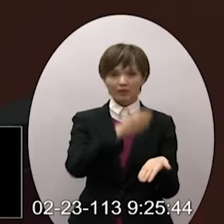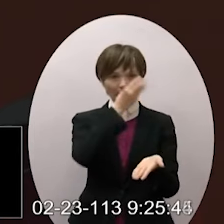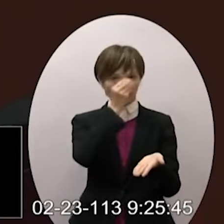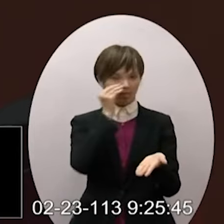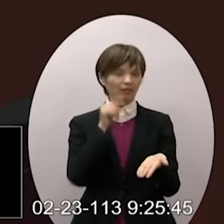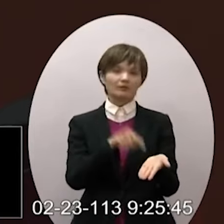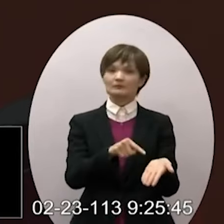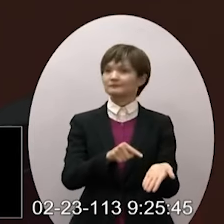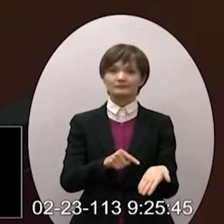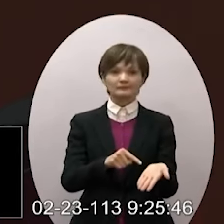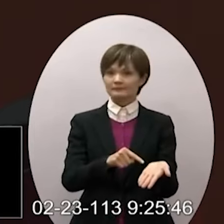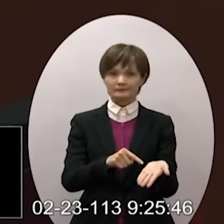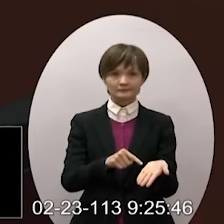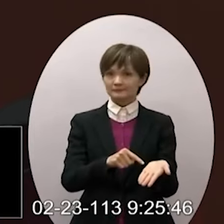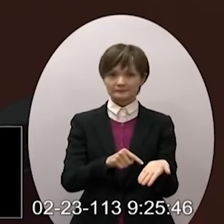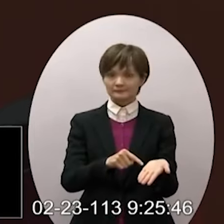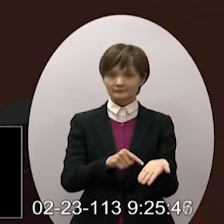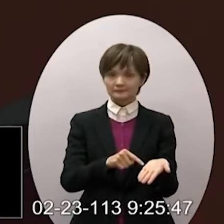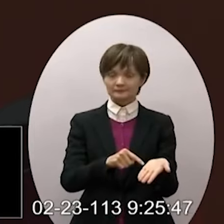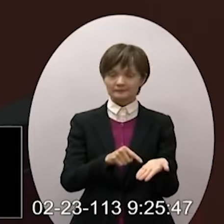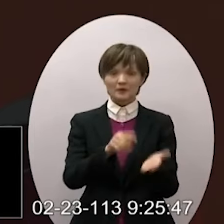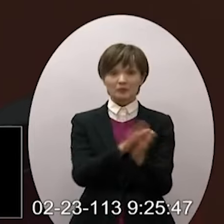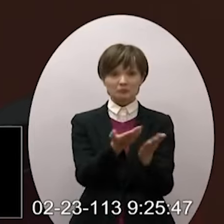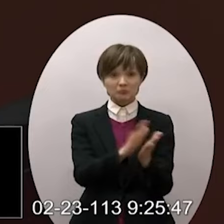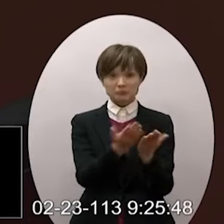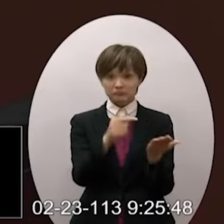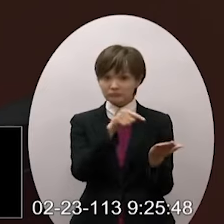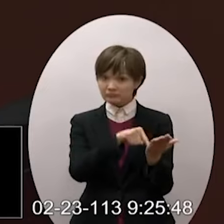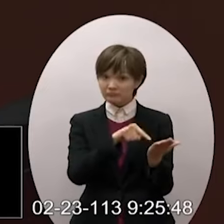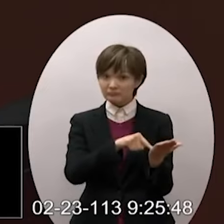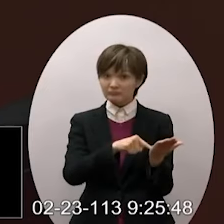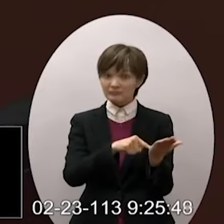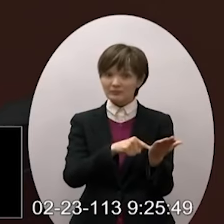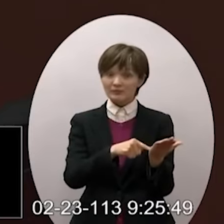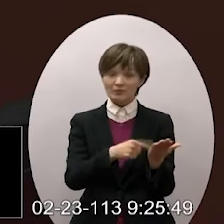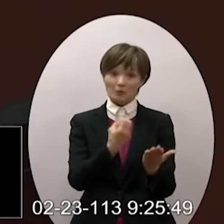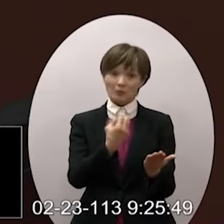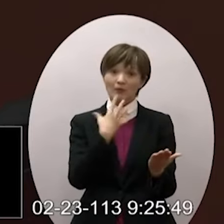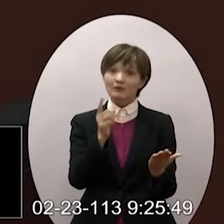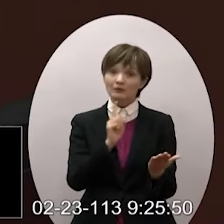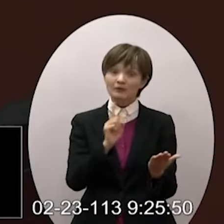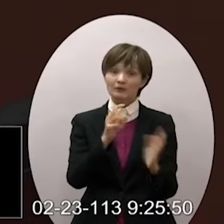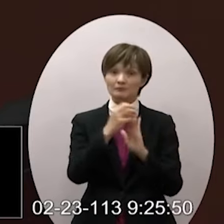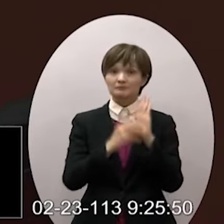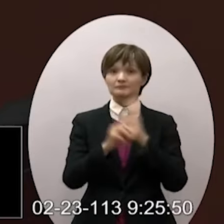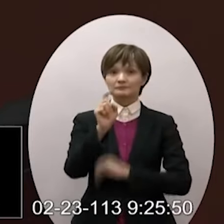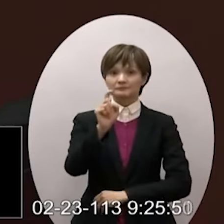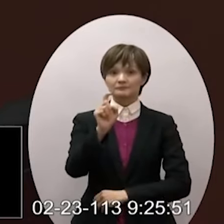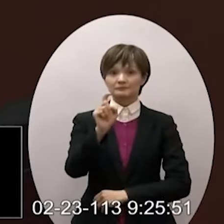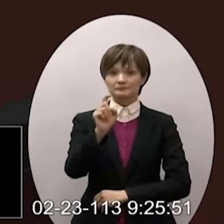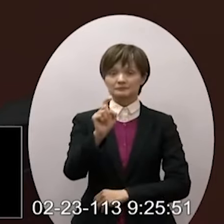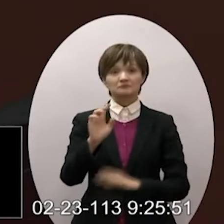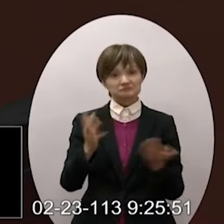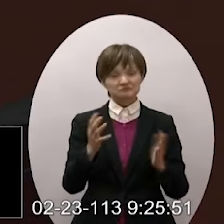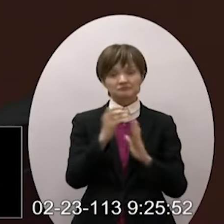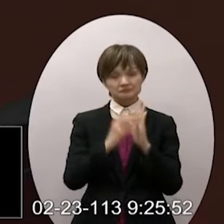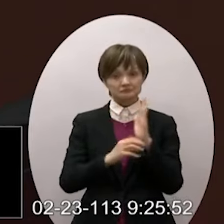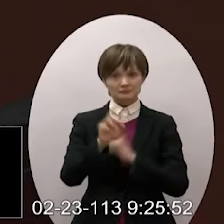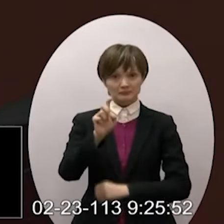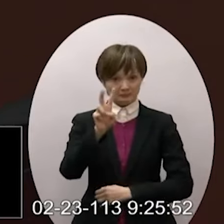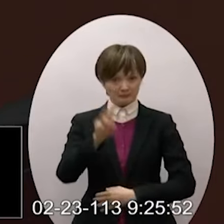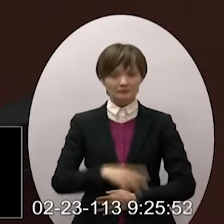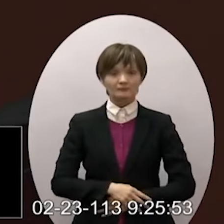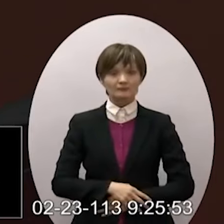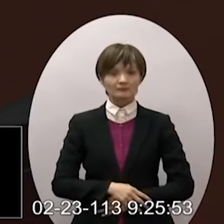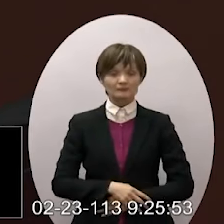便。整本报告里面呢，只有传达10个字，应该是12个字啊，哈，